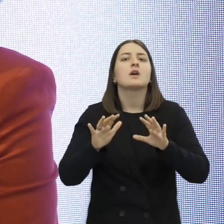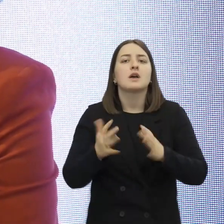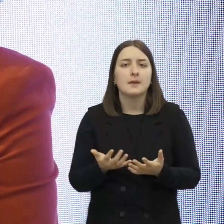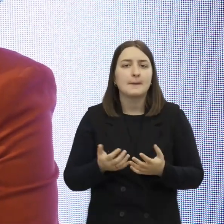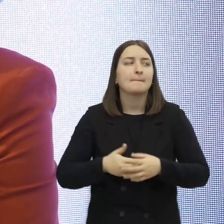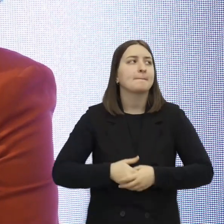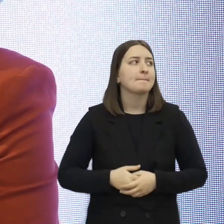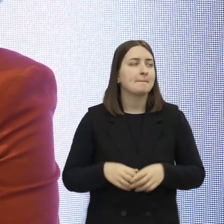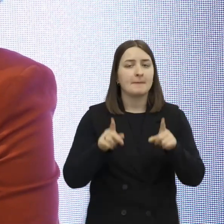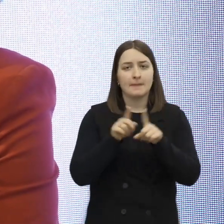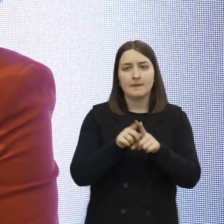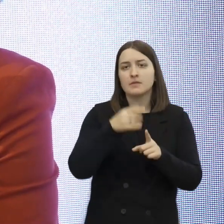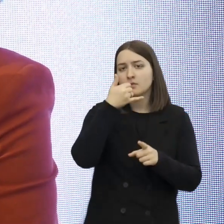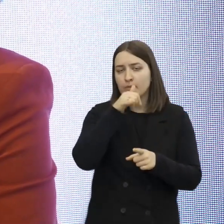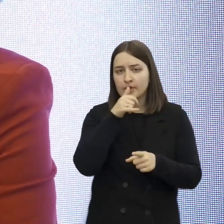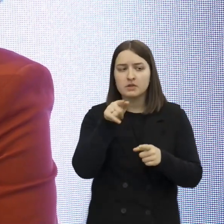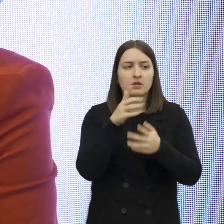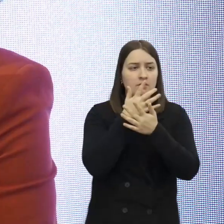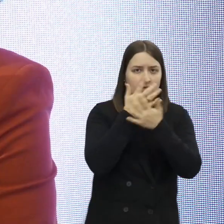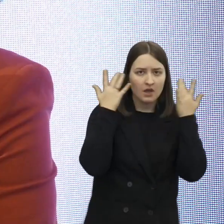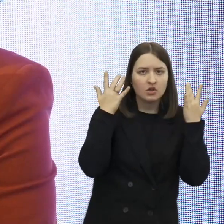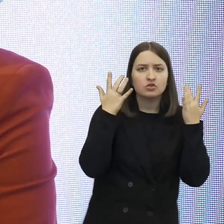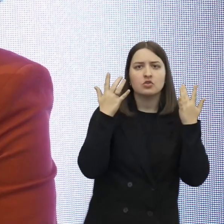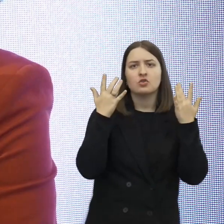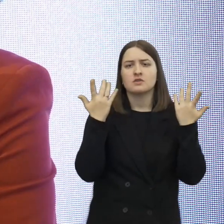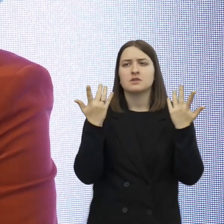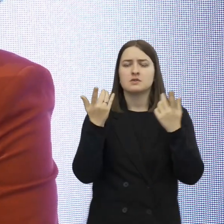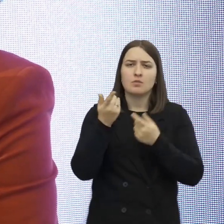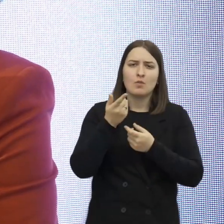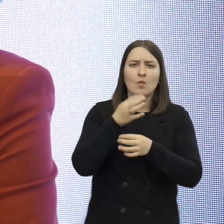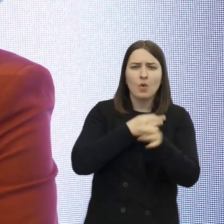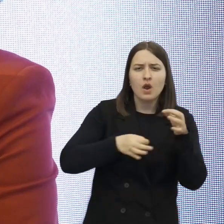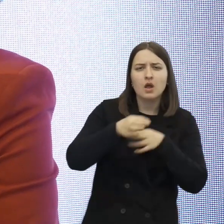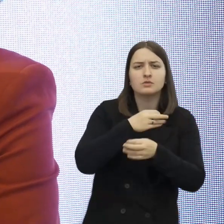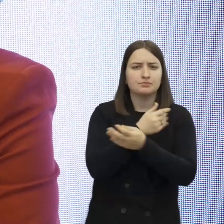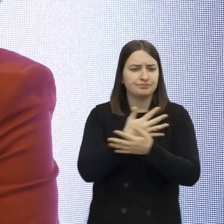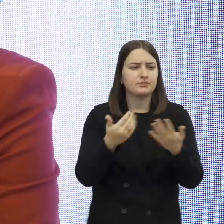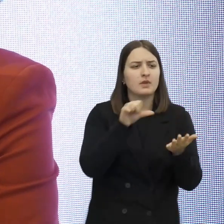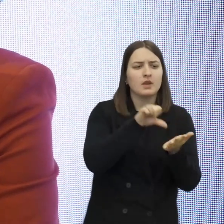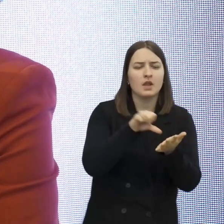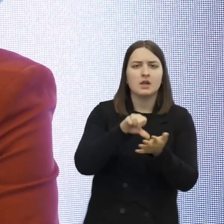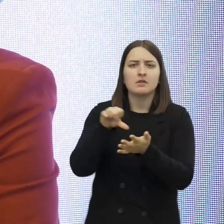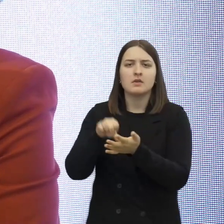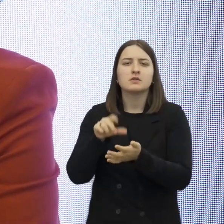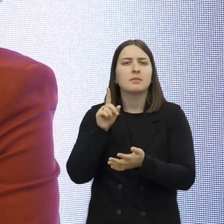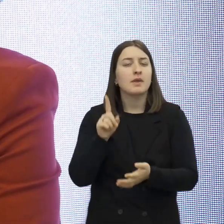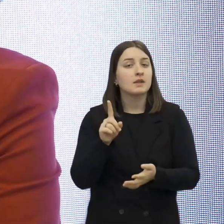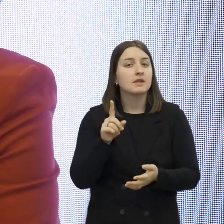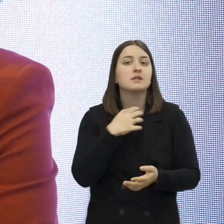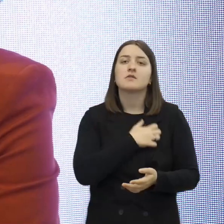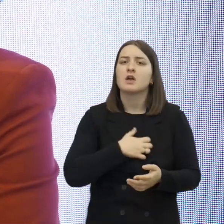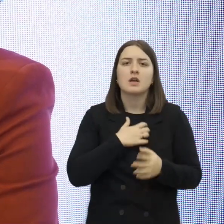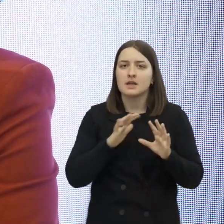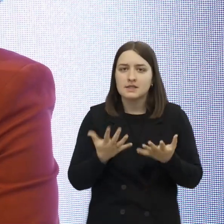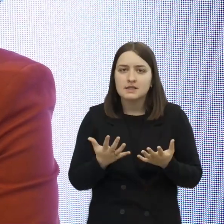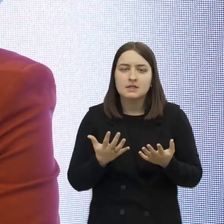Bando, aišku, dalyvauti ir kažkokiose viešose akcijose, bet aš visą laiką sakau, svarbiausia darbdaviam ir įmonėm ne